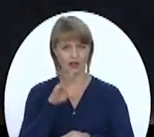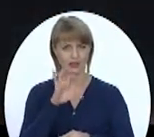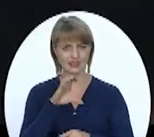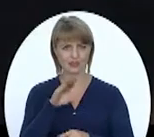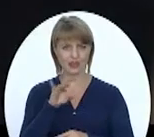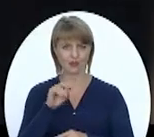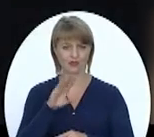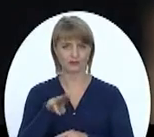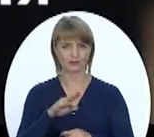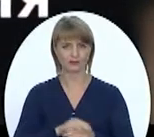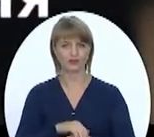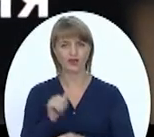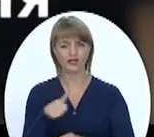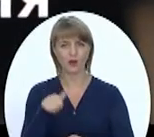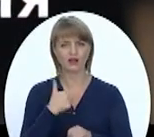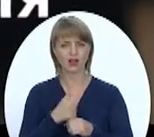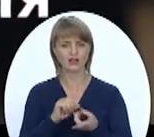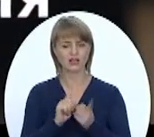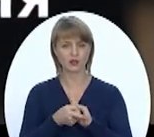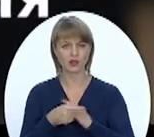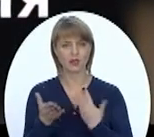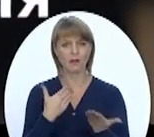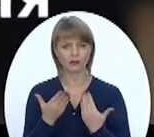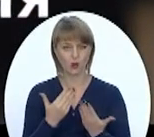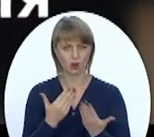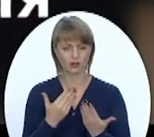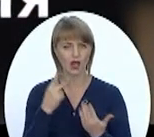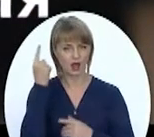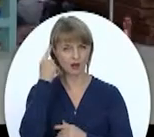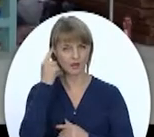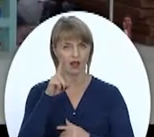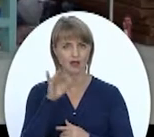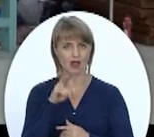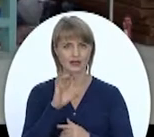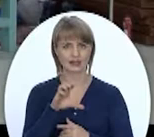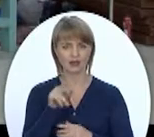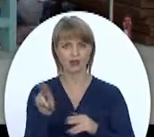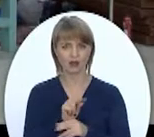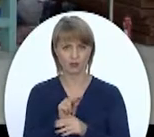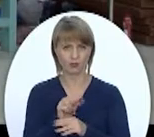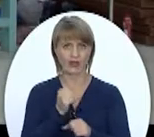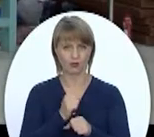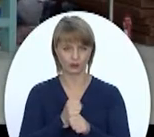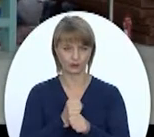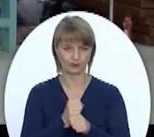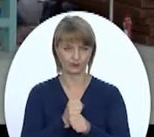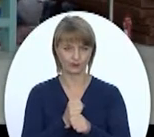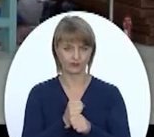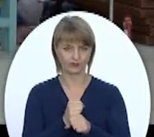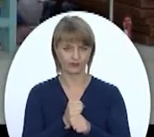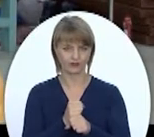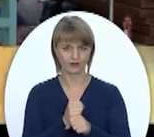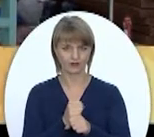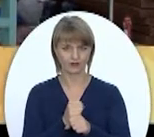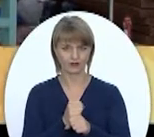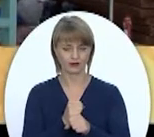канистерапевт. Самое главное – изменился подход к пониманию канистерапии и работы.